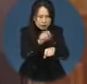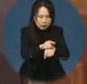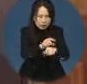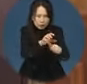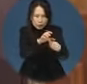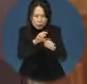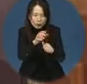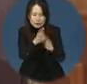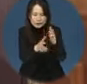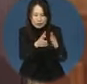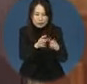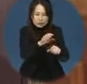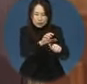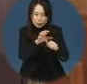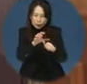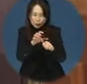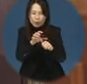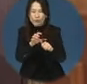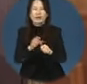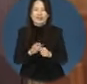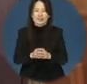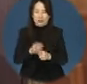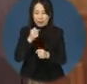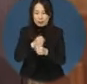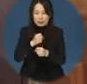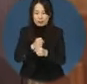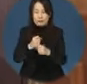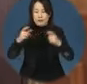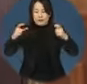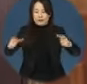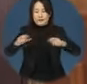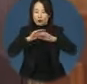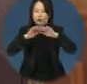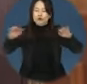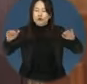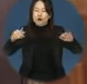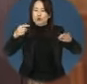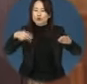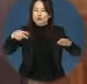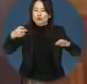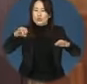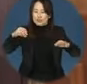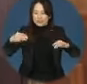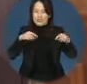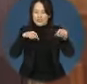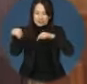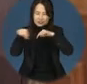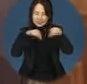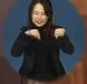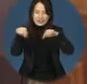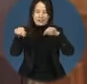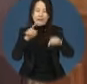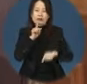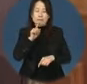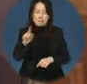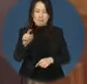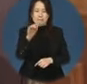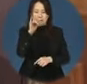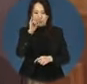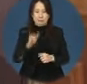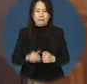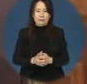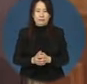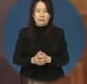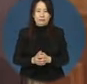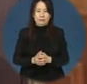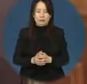활용해서 예 만드는 것이 제대 이야기하는 지역의 you'd 일인데 이 상당히 이제 활성화 대구로 인해서 자꾸 말씀드린대로